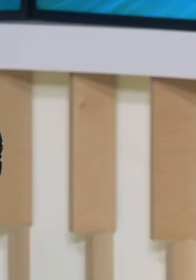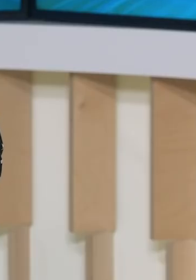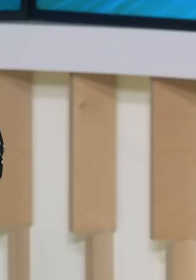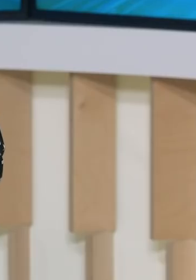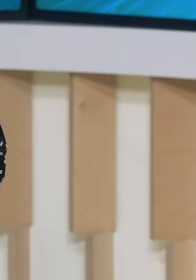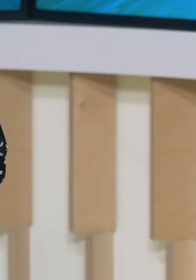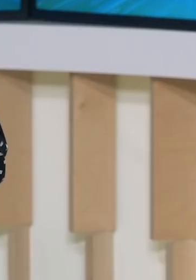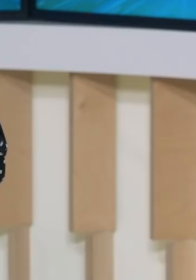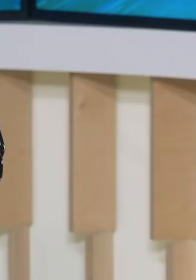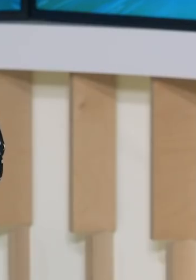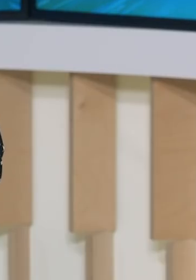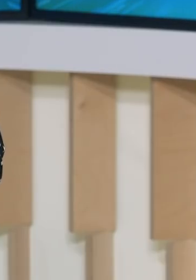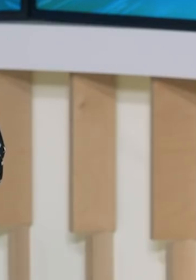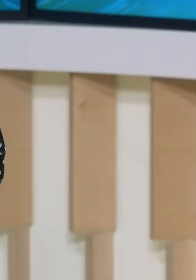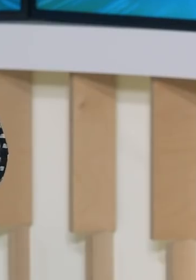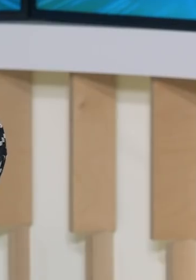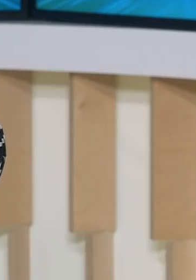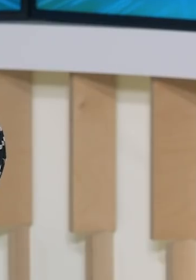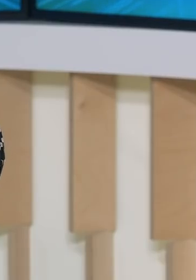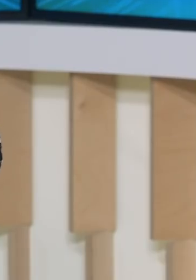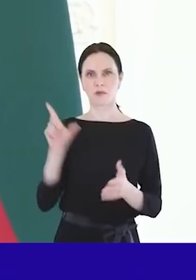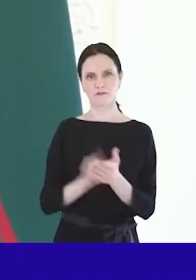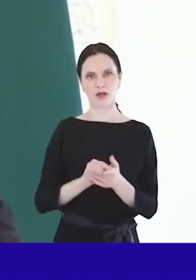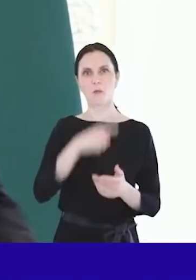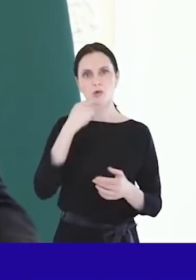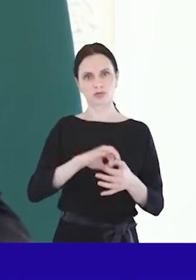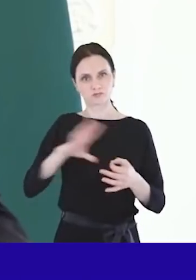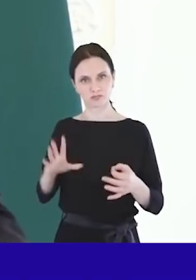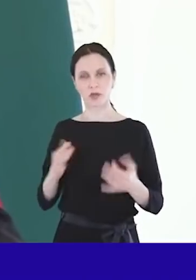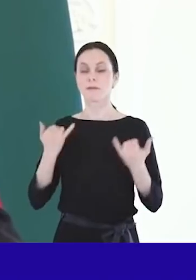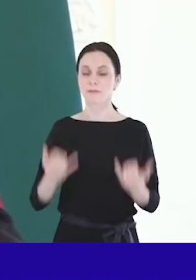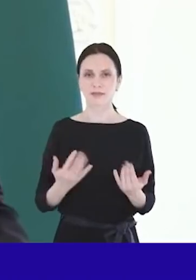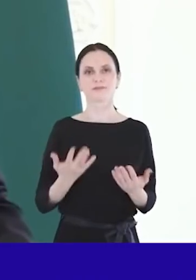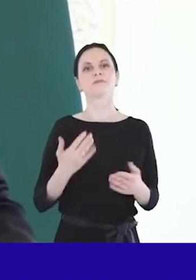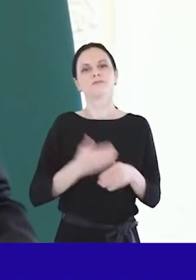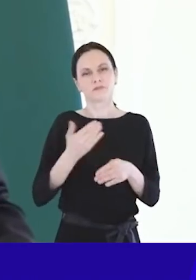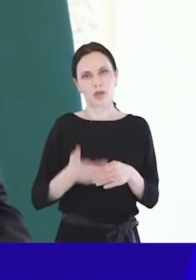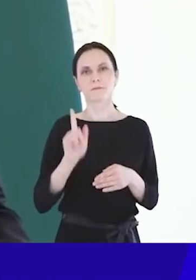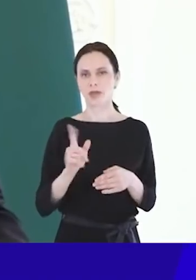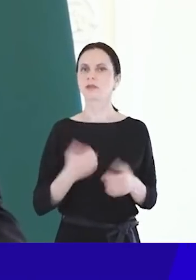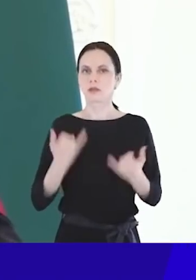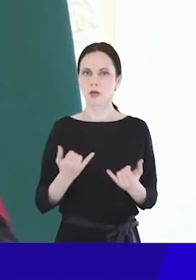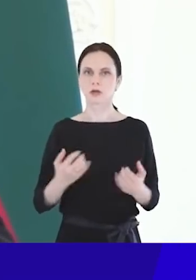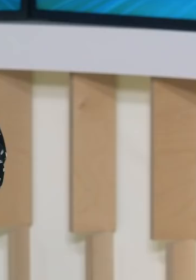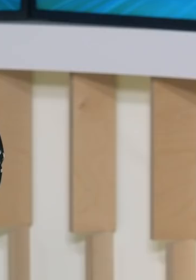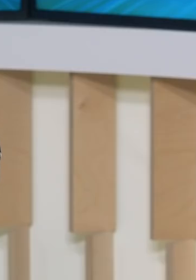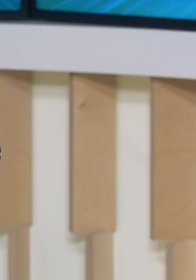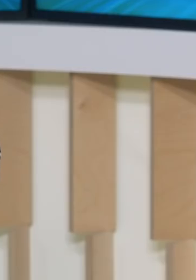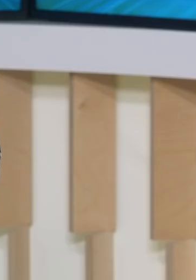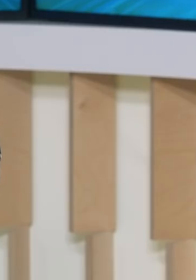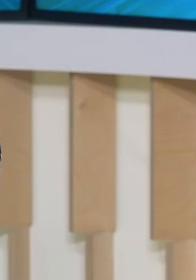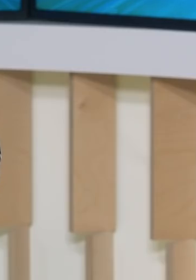Tad gal jau pats metas būtų to vamzdžio atsisakyti. Bet geriau, kaip sakoma, vėliau negu niekada.